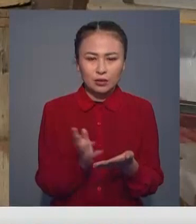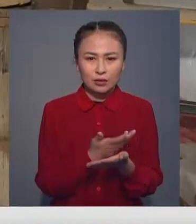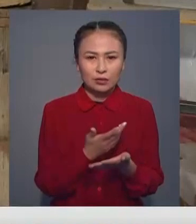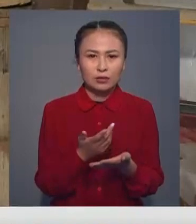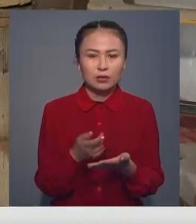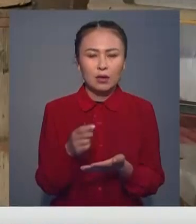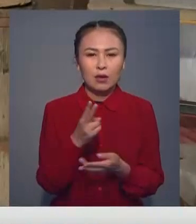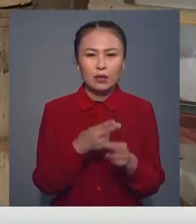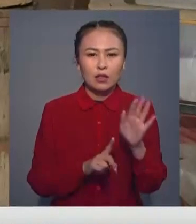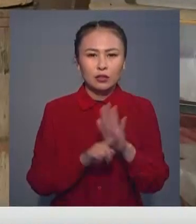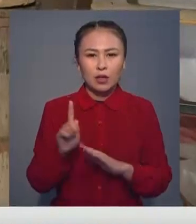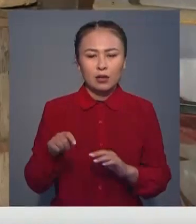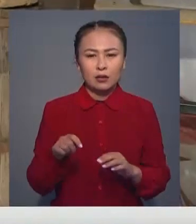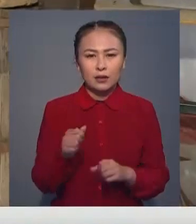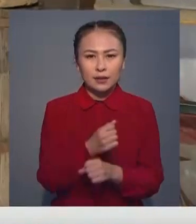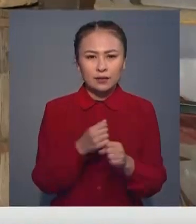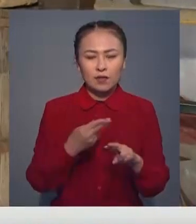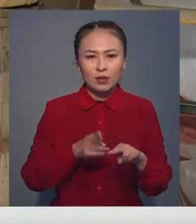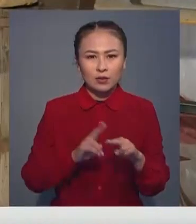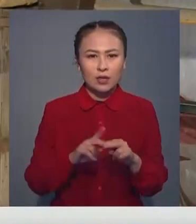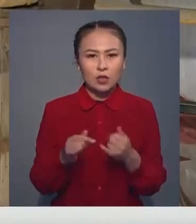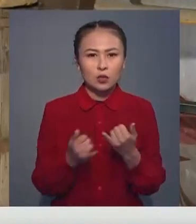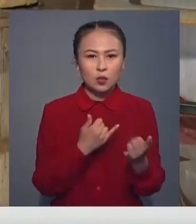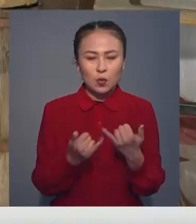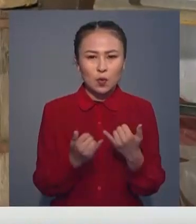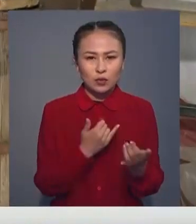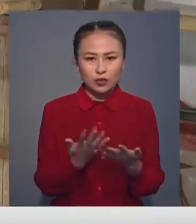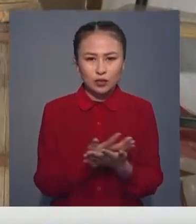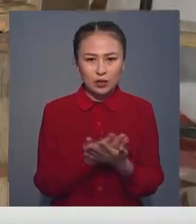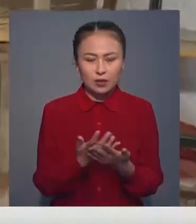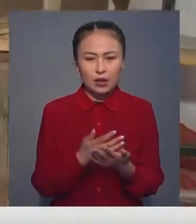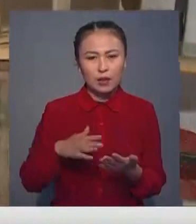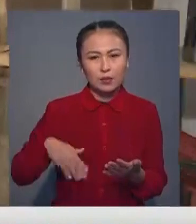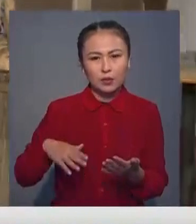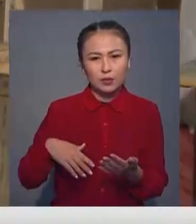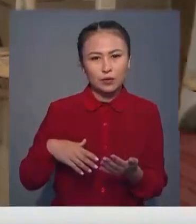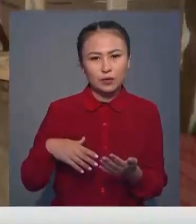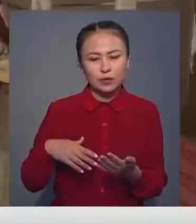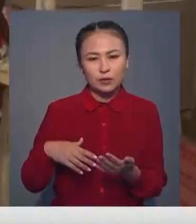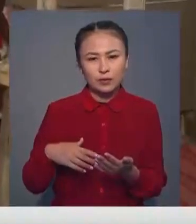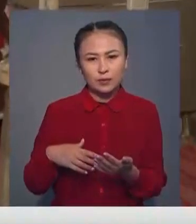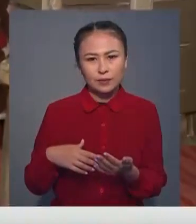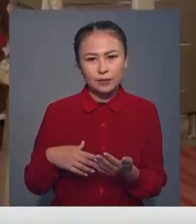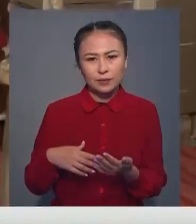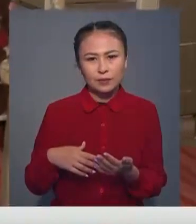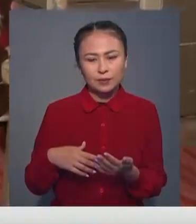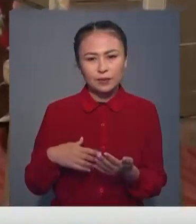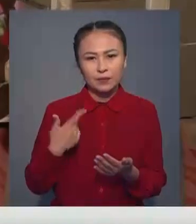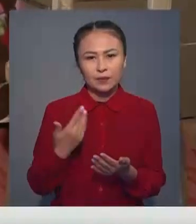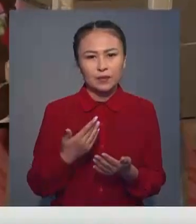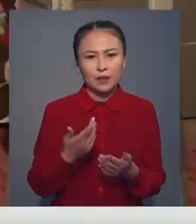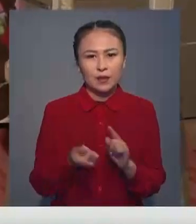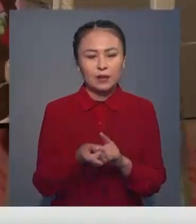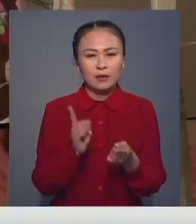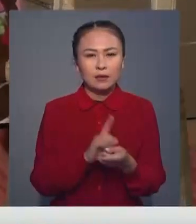былғай бересің, былғай бересің, сап-сары ол қуырылып шығады. Содан кейін ол оның аты нан болмайды, ол жаңағы